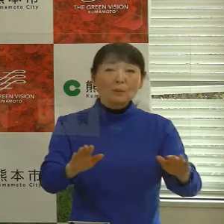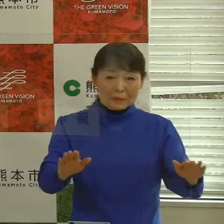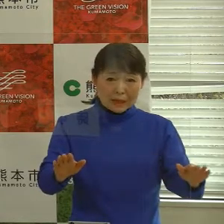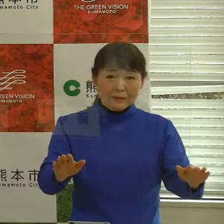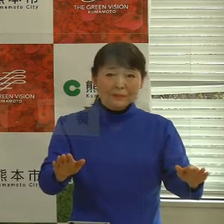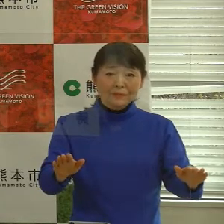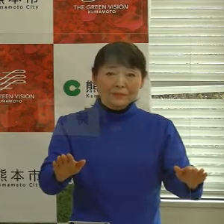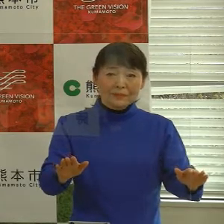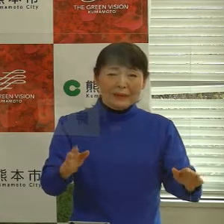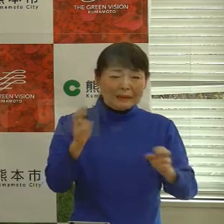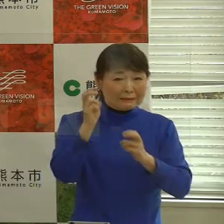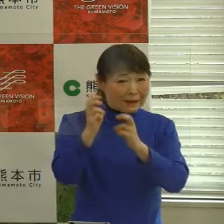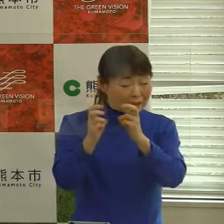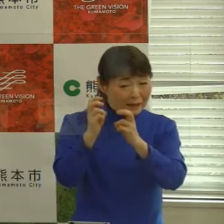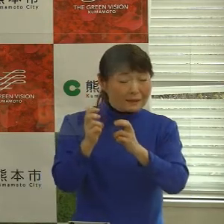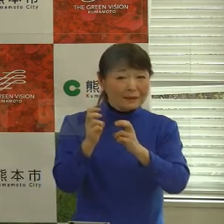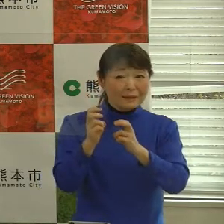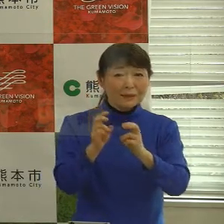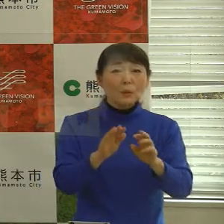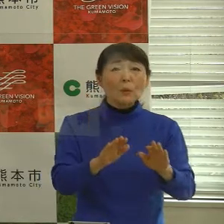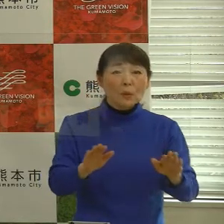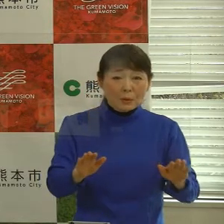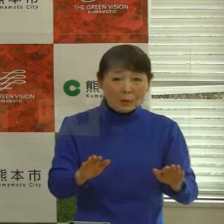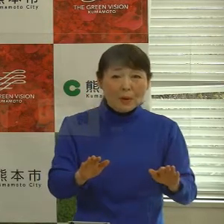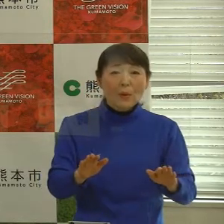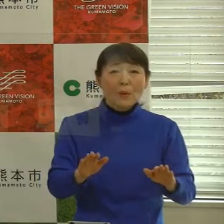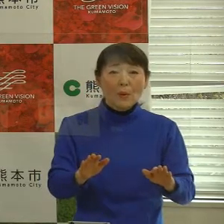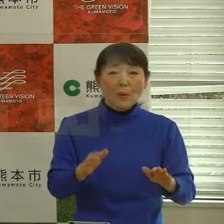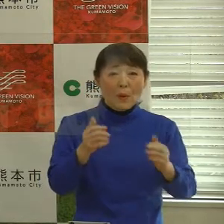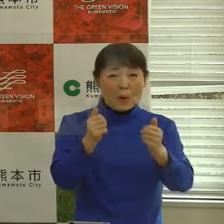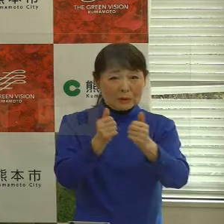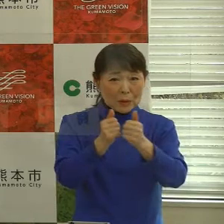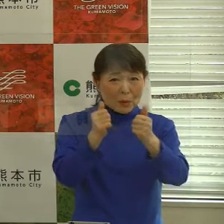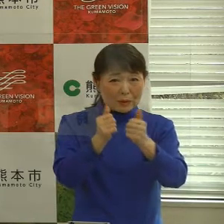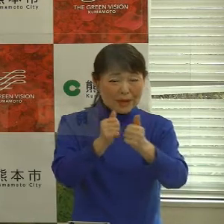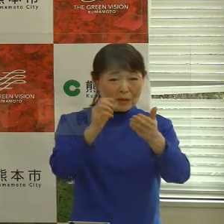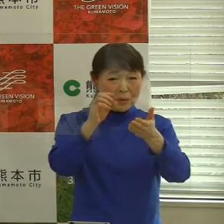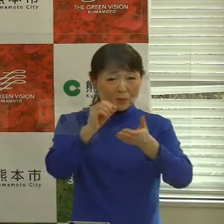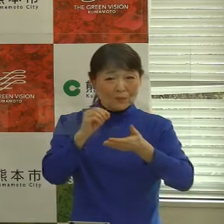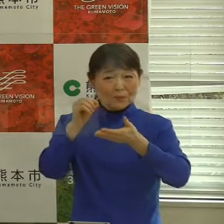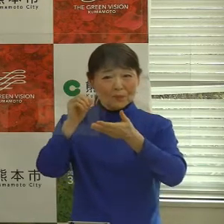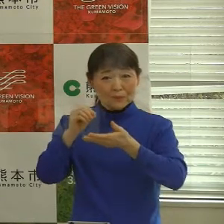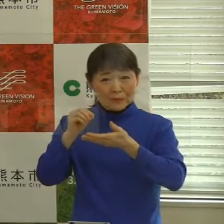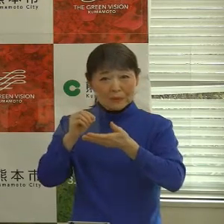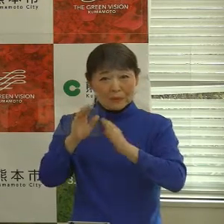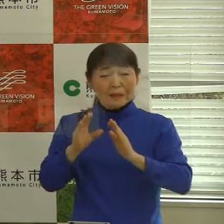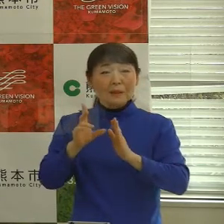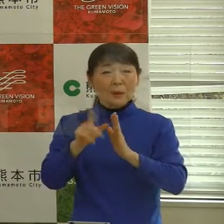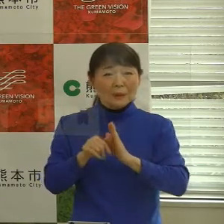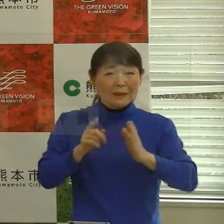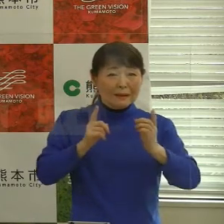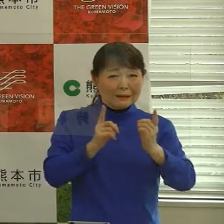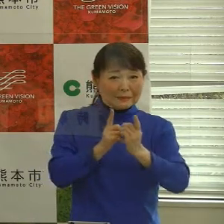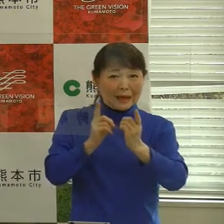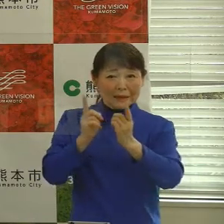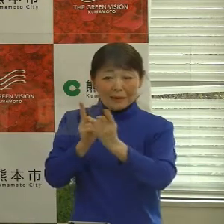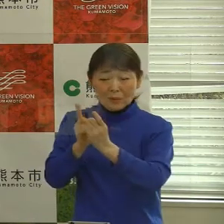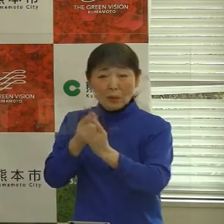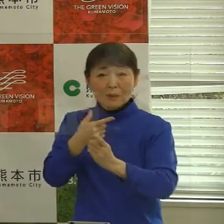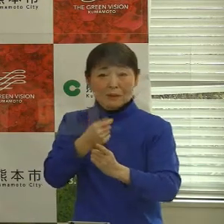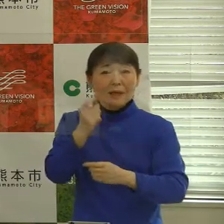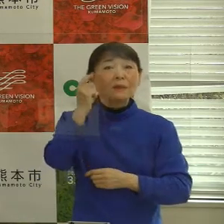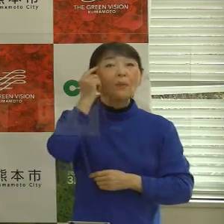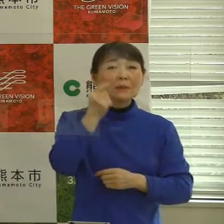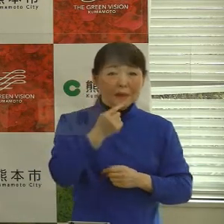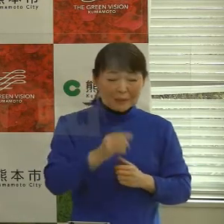あ、悩んでいる方々にですね、やっぱり相談をしっかり受けて対応できるようにしたいなというふうに思っています。